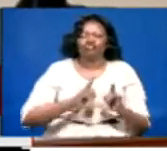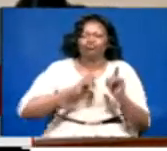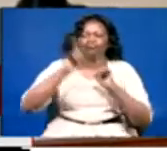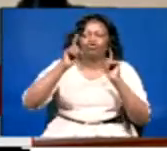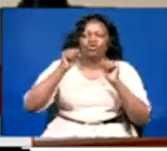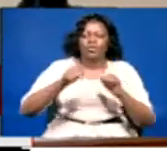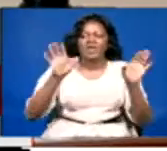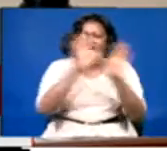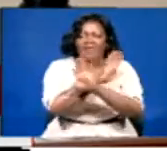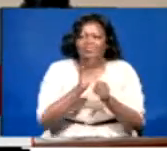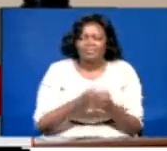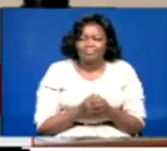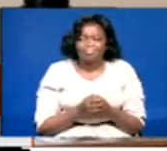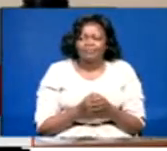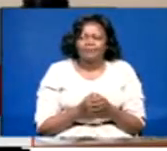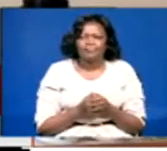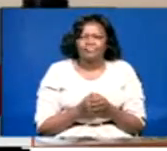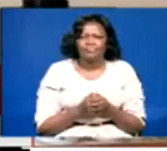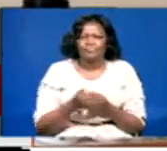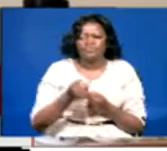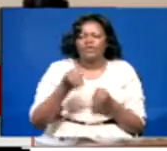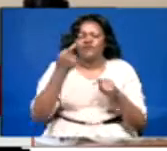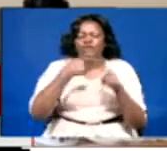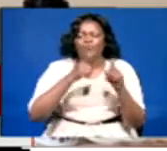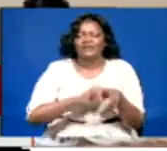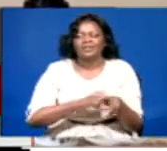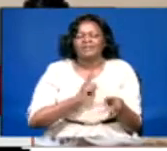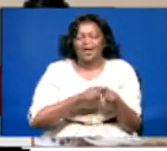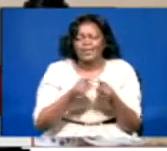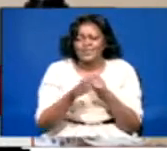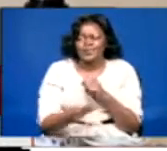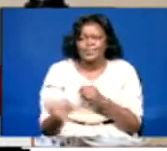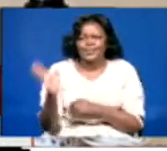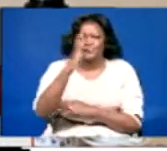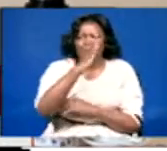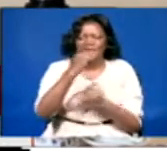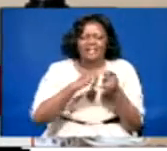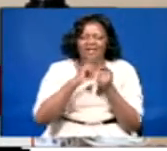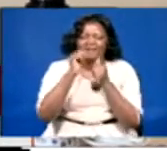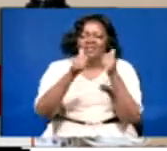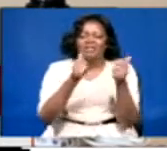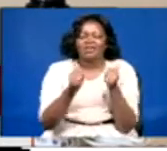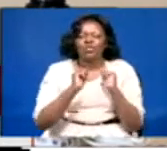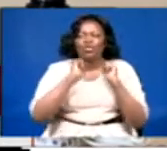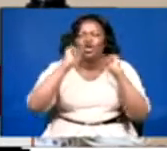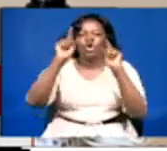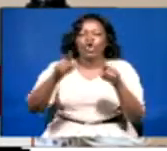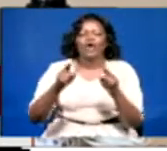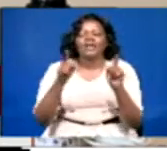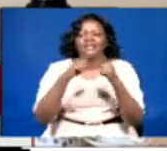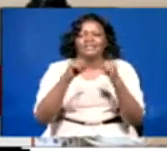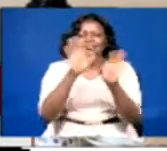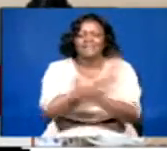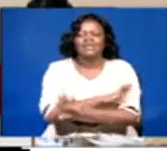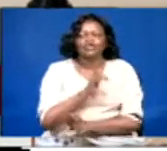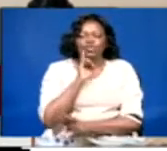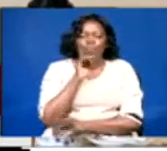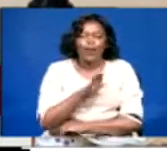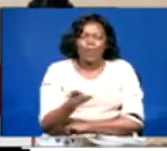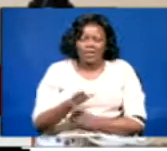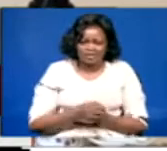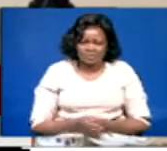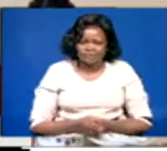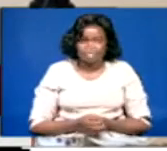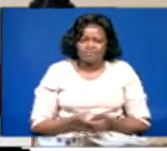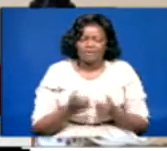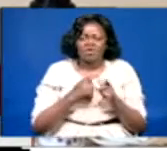usiku, kuanzia masaa ya mchana mchana, na hata wengine wataenda mpaka usiku na kesho asubuhi. Nataka